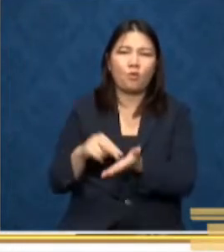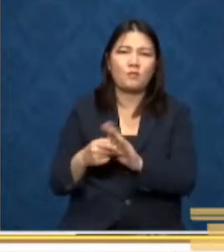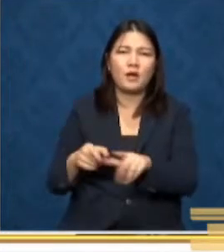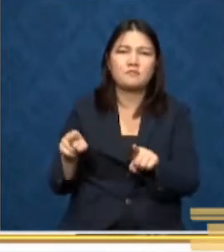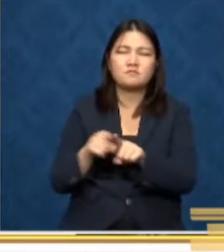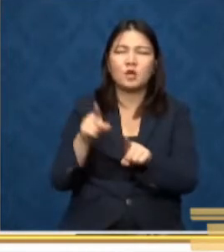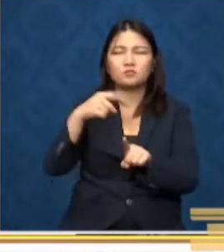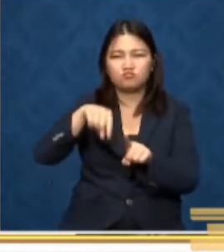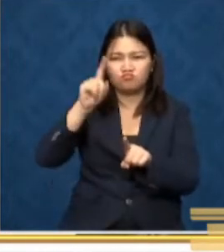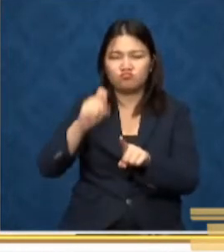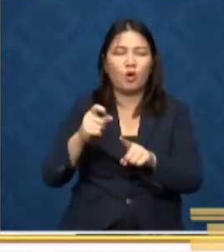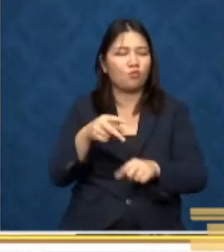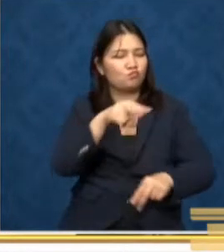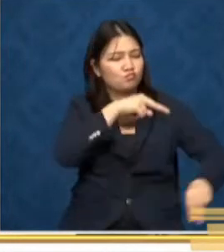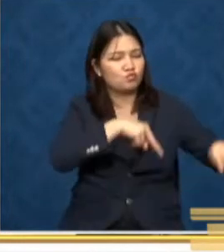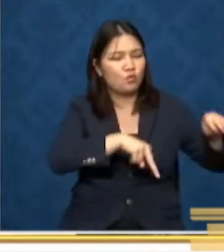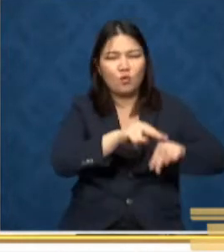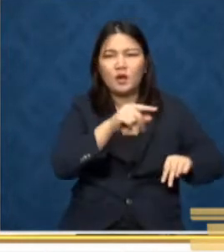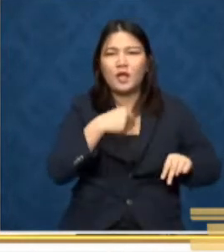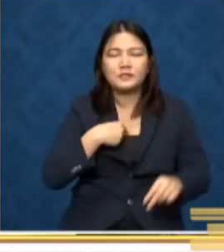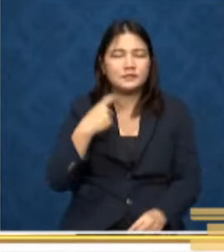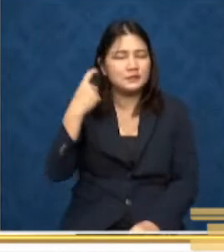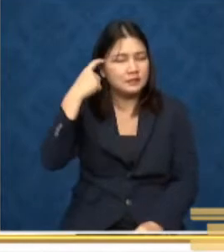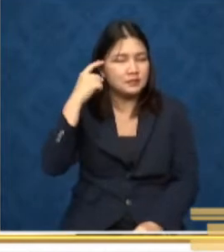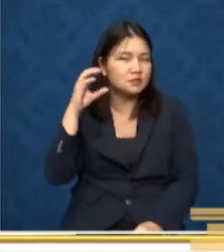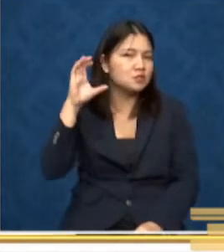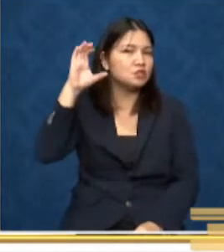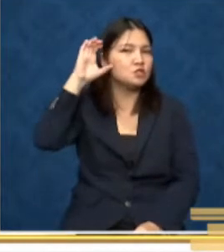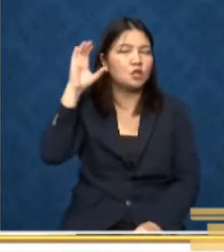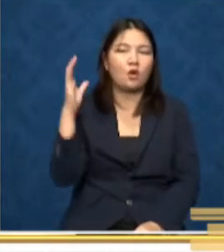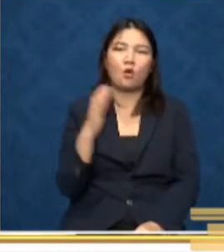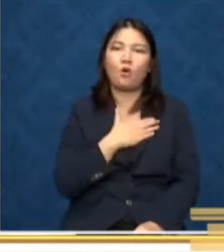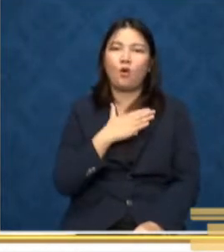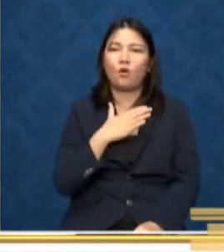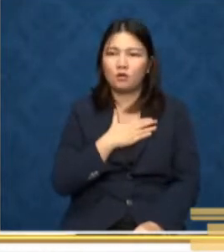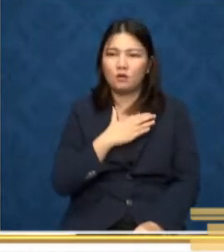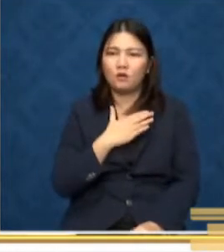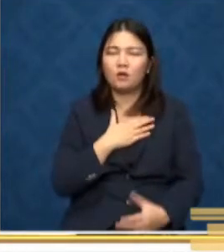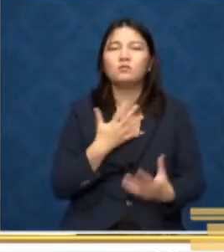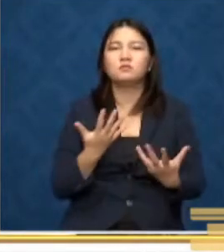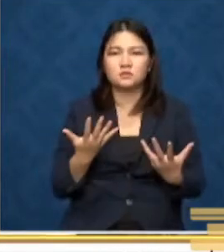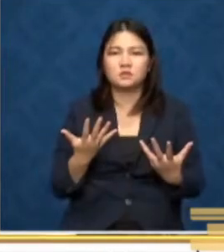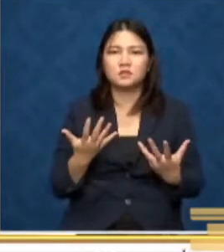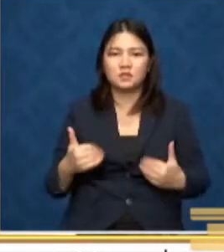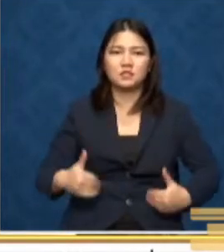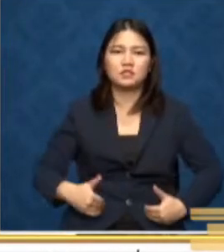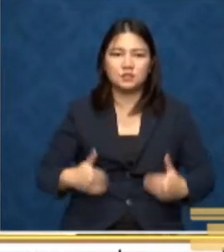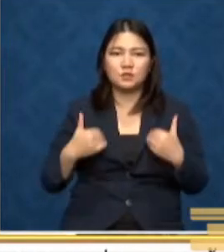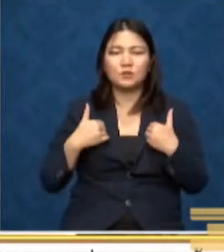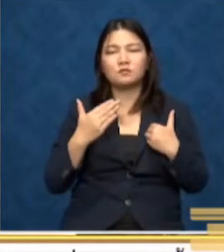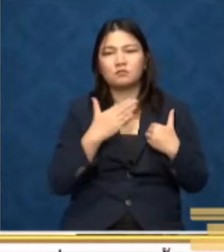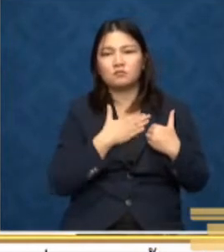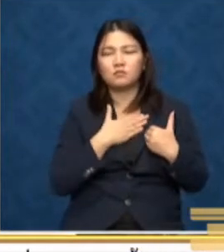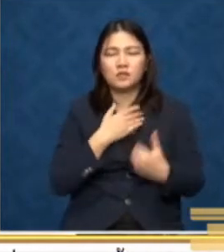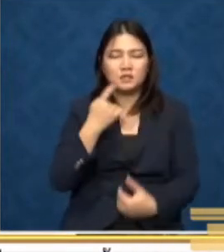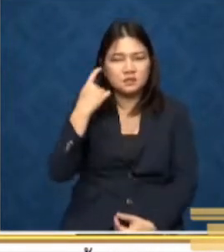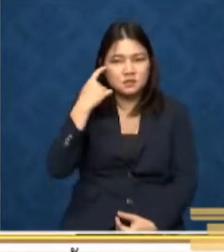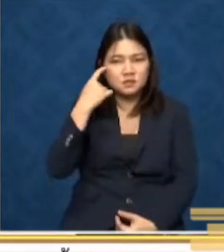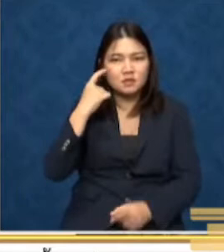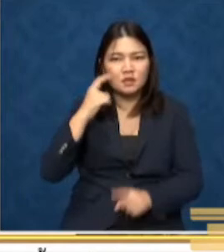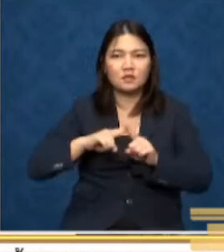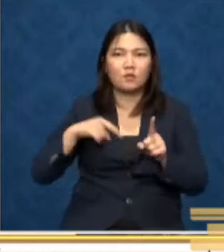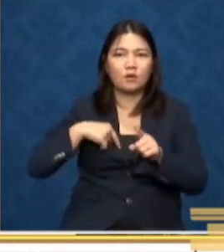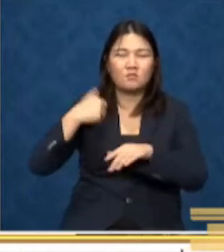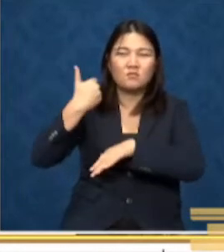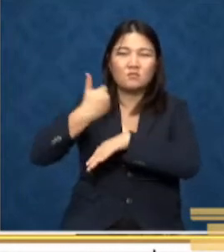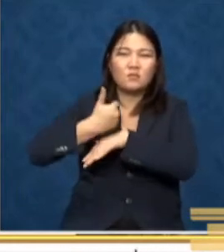ขารักษาความเชื่อของเขารักษาวิถีชีวิตที่ดีงามของเขาแต่ฮายีสุหลง